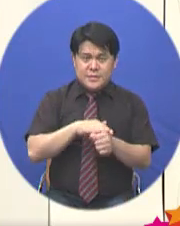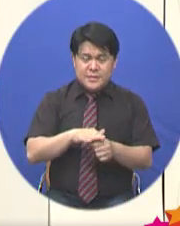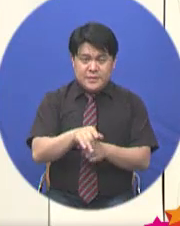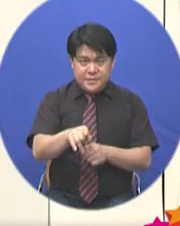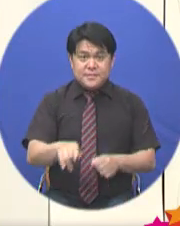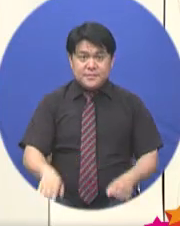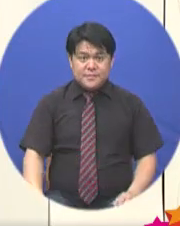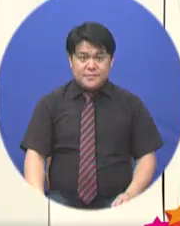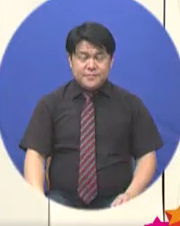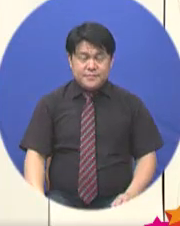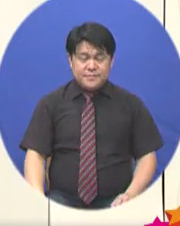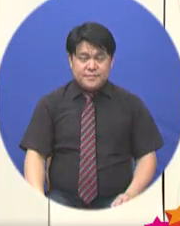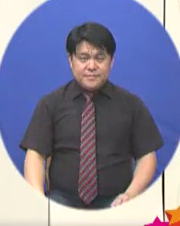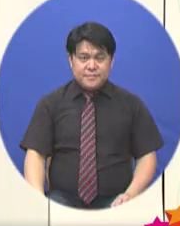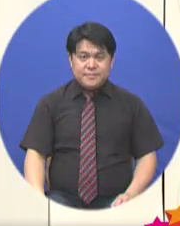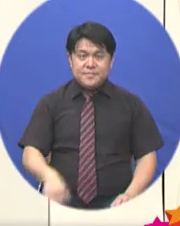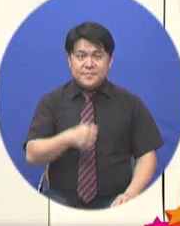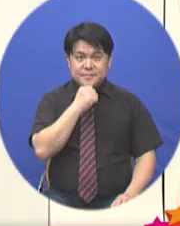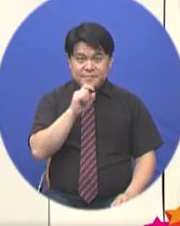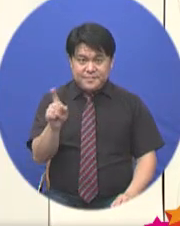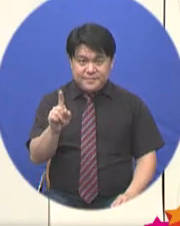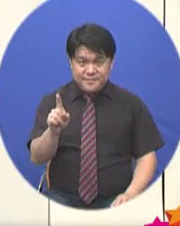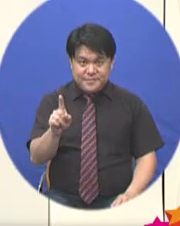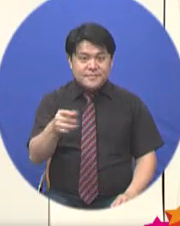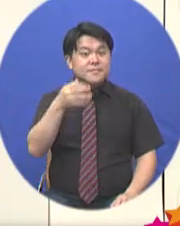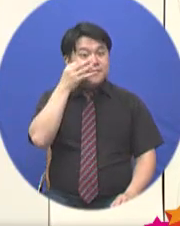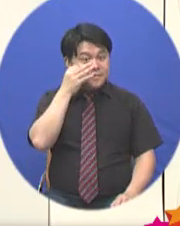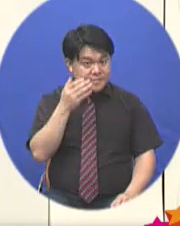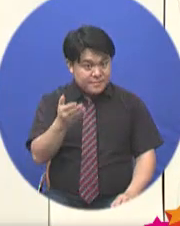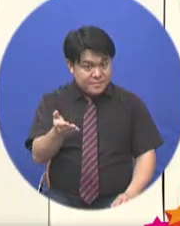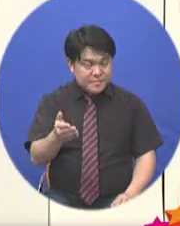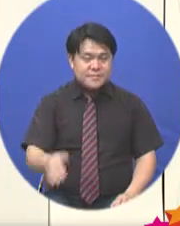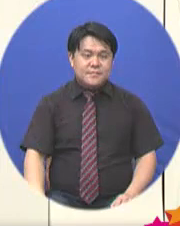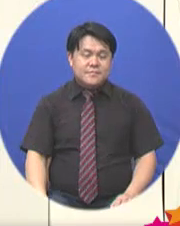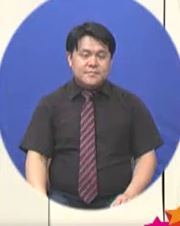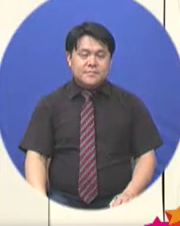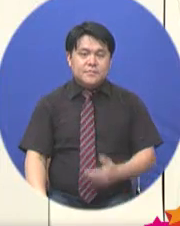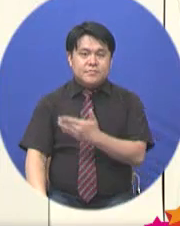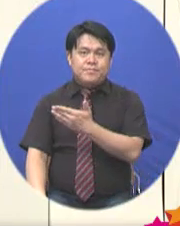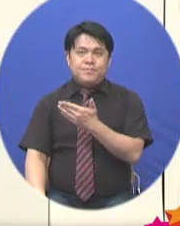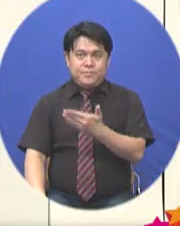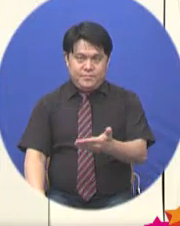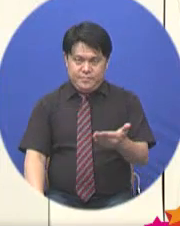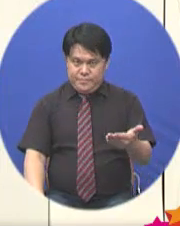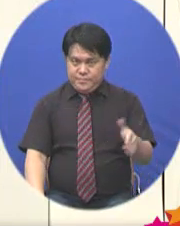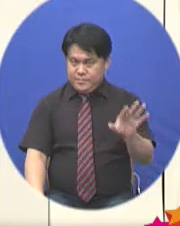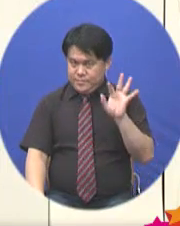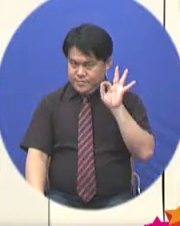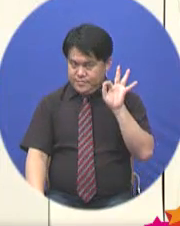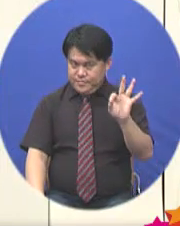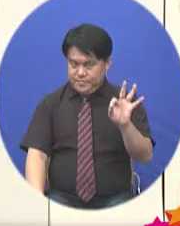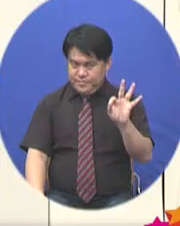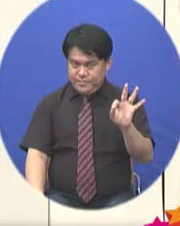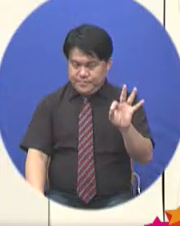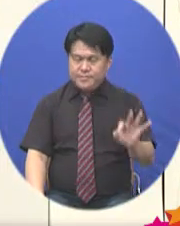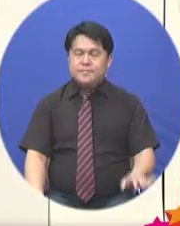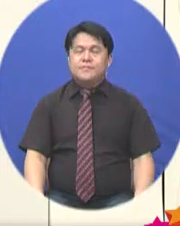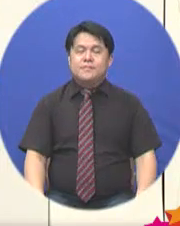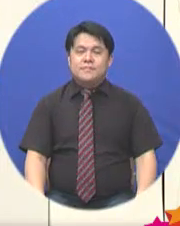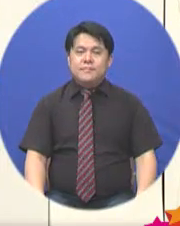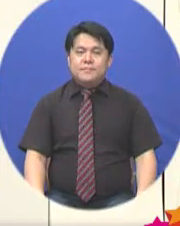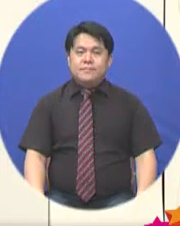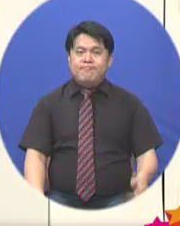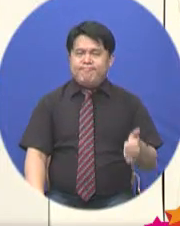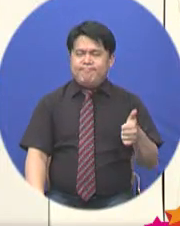사랑하십니다. 그래요. 네. 자 점수 보겠습니다. 점수는요. 9점 9점 9점 보너스